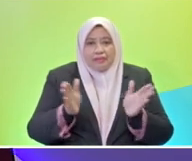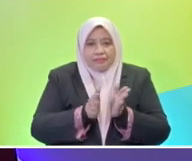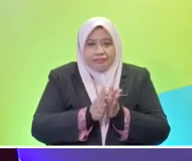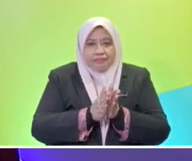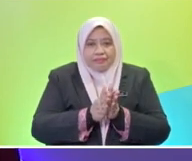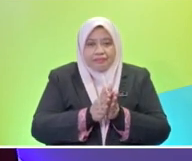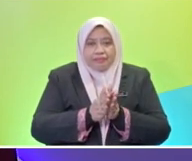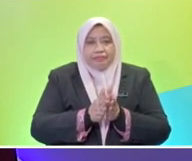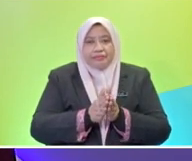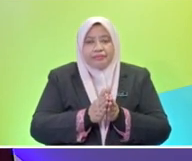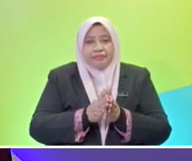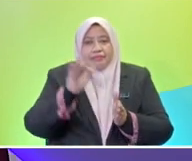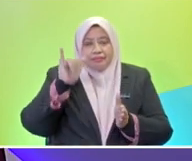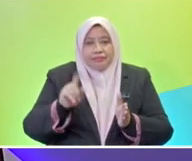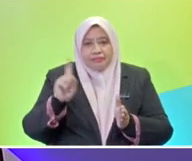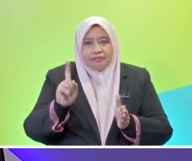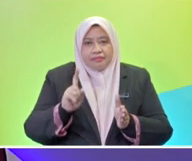Liang-liang kecil yang mana